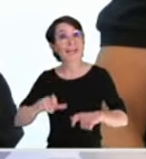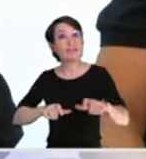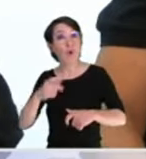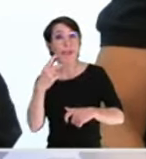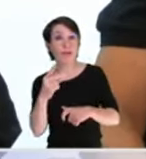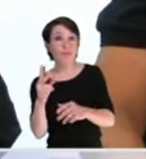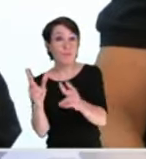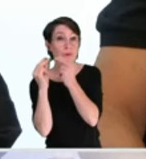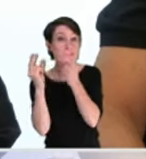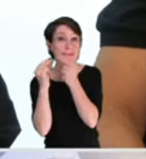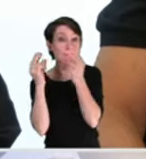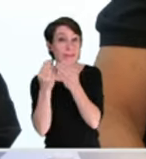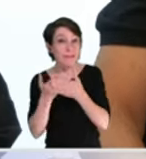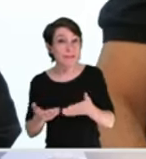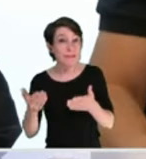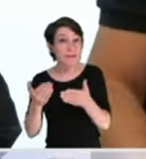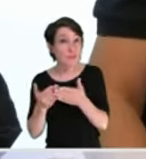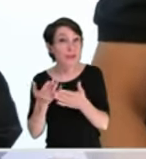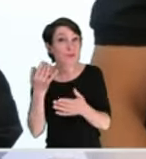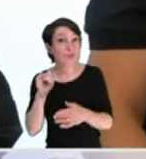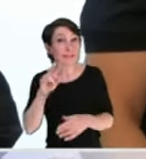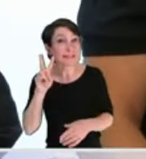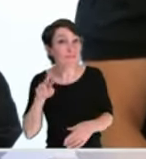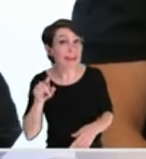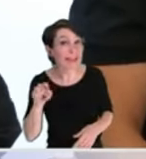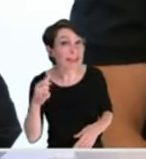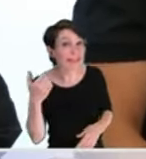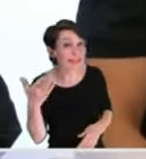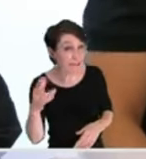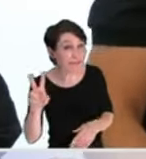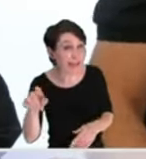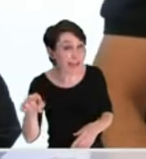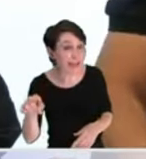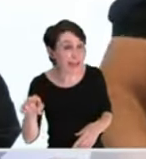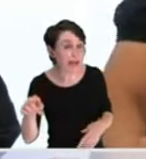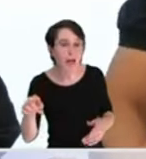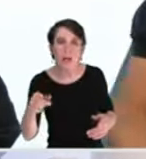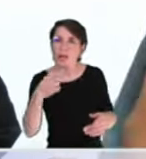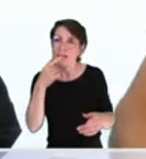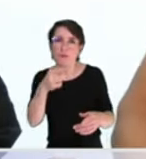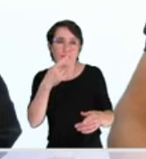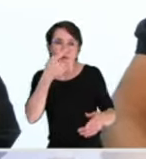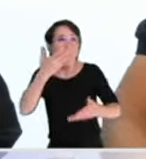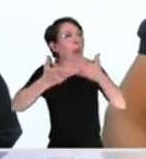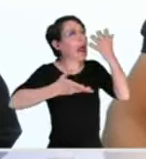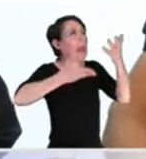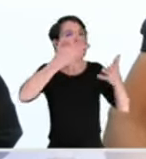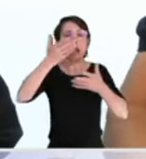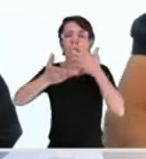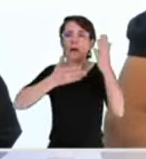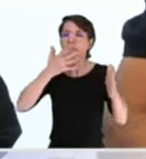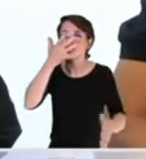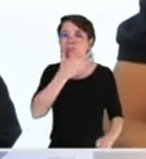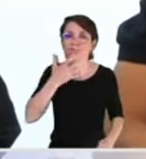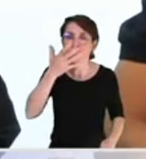vrai, parce que vous seriez alors définitivement un tartuffe dont plus personne n'est dupe. Écœurée parce que, comme tous les membres du